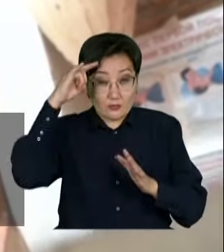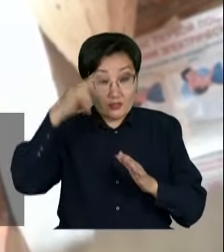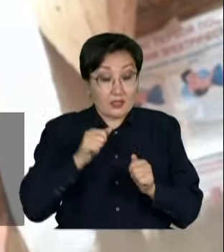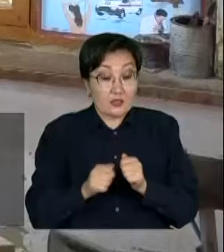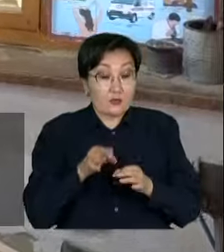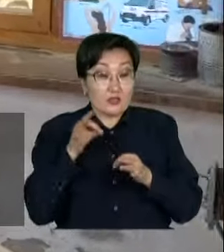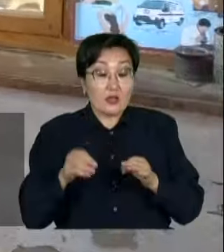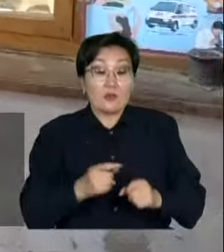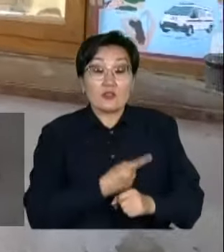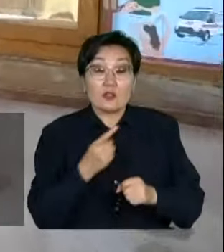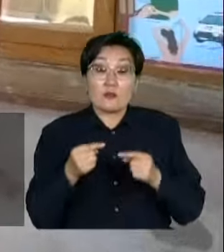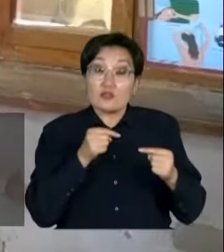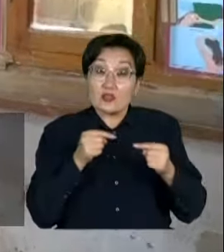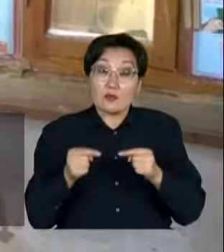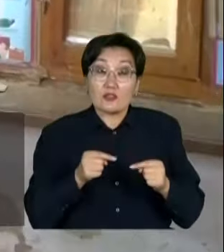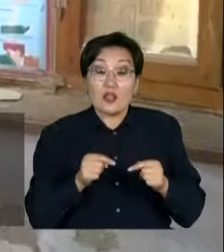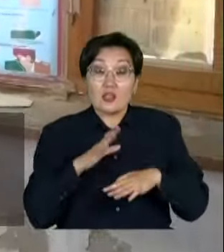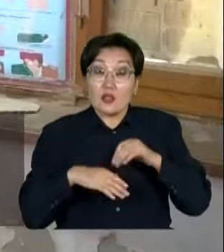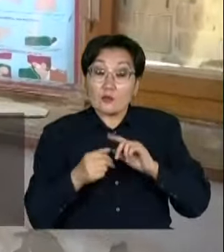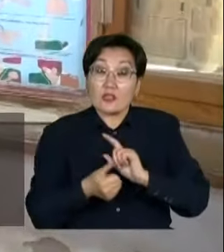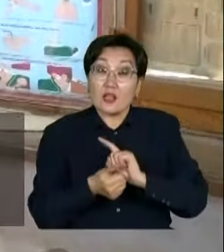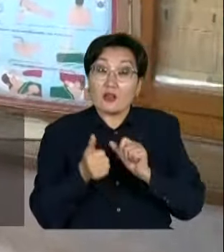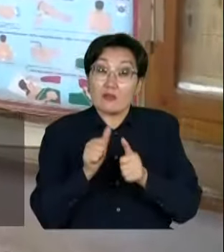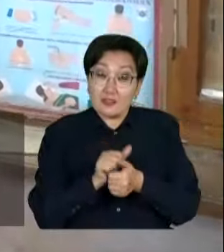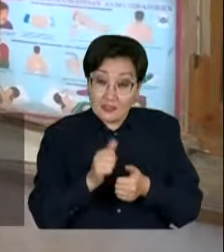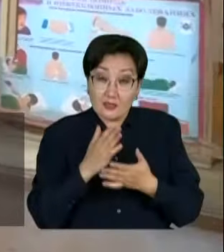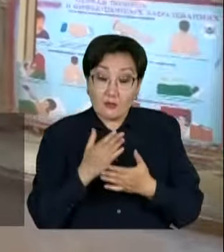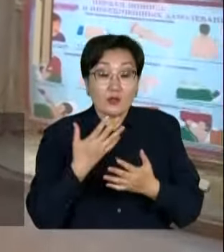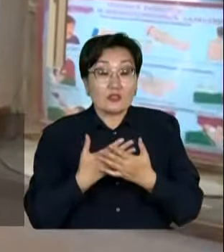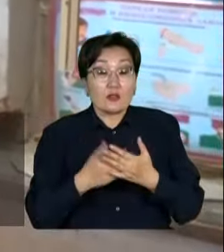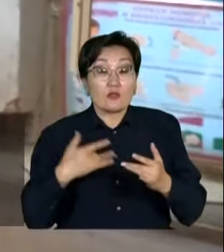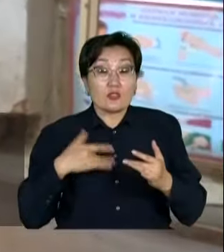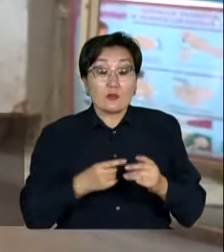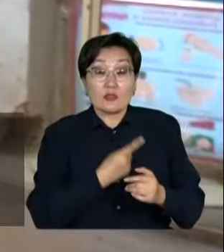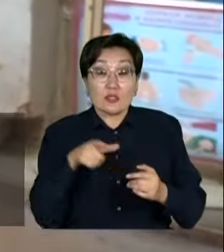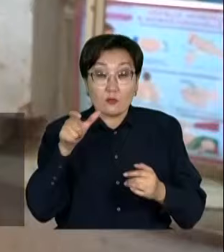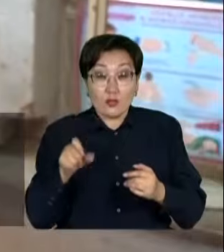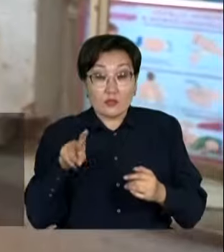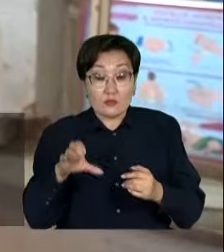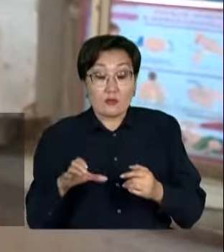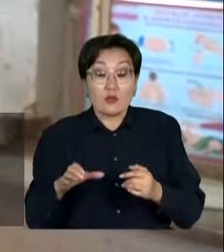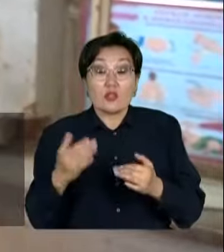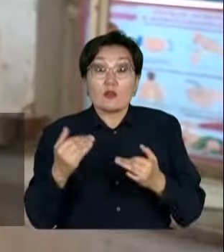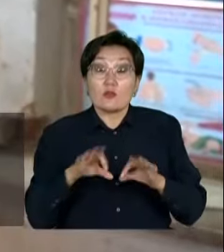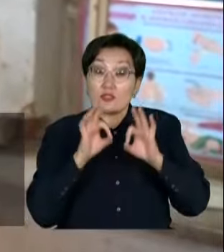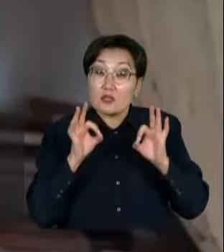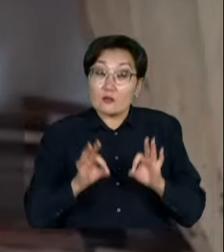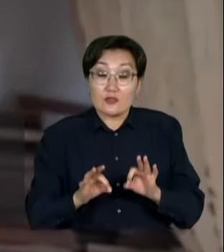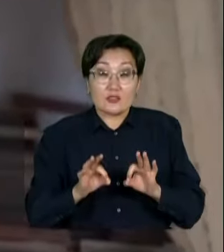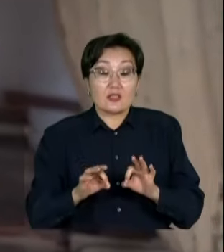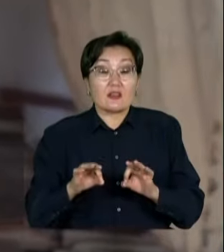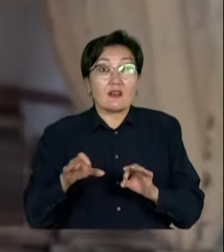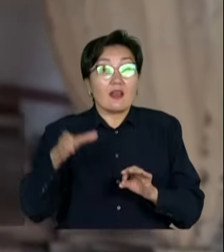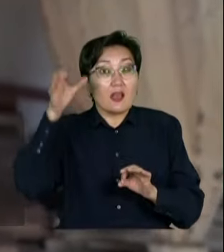әр өңіріндегі ұсталар бір-бірімен өзара тәжірибе алмасып тұратын көрінеді. Мәселен, тараздық шебер Алмас әріптесінің өнері мен дағдысын